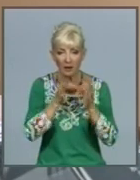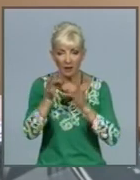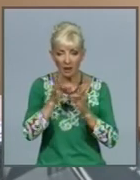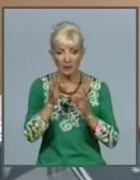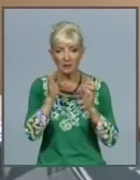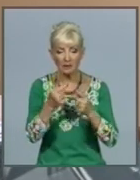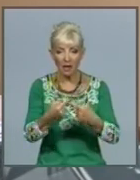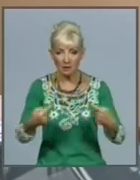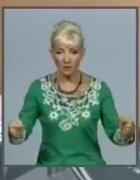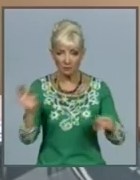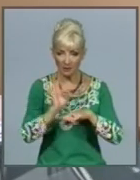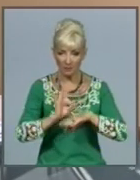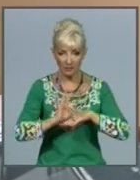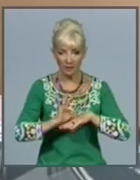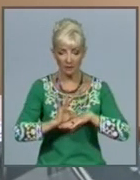захворюваннями,